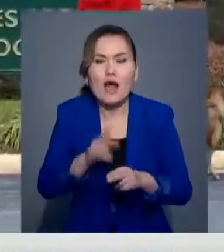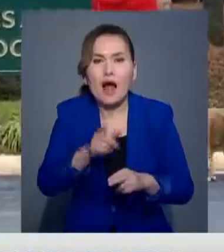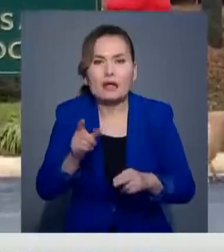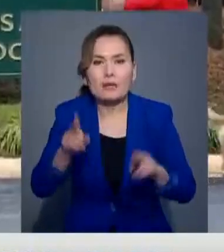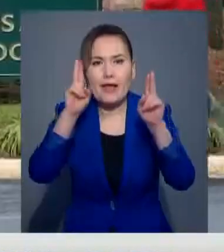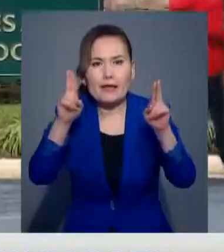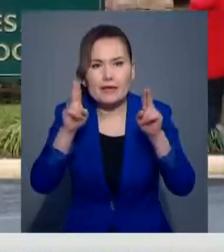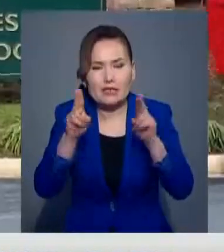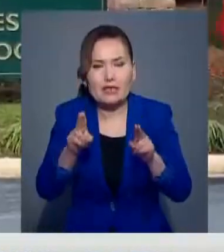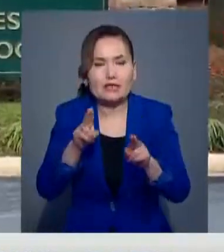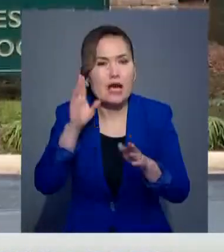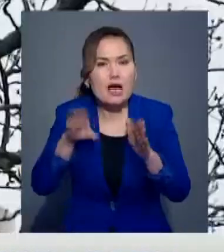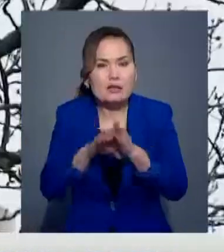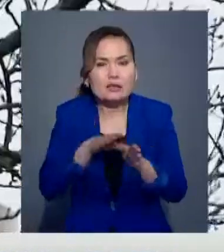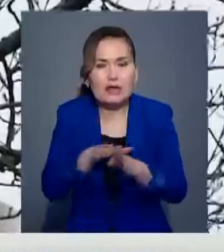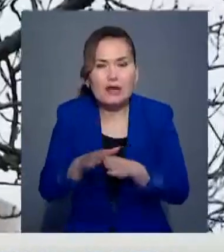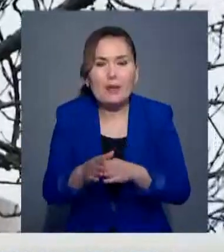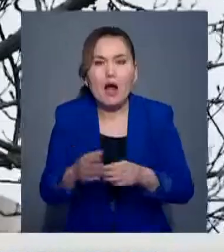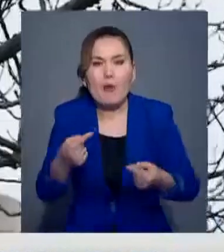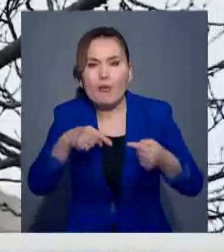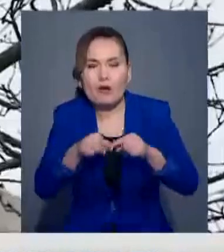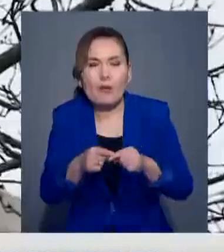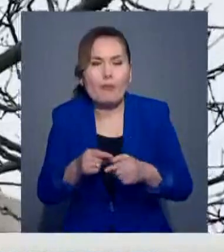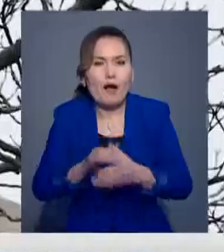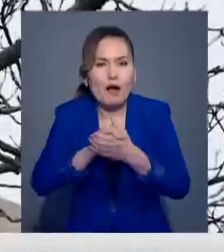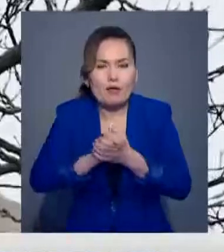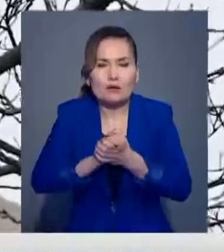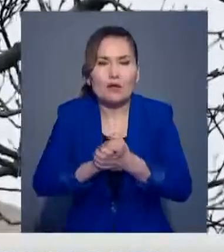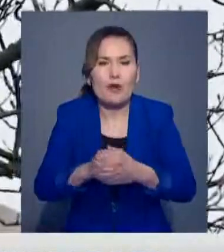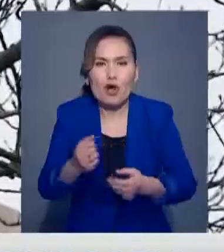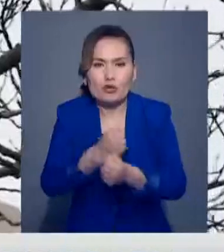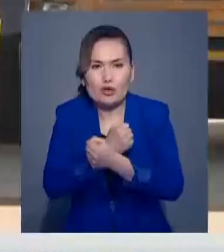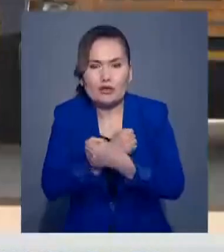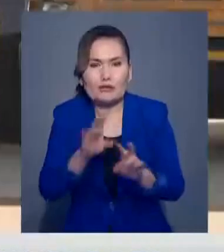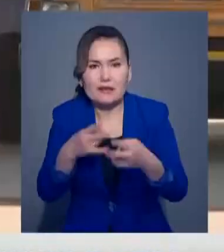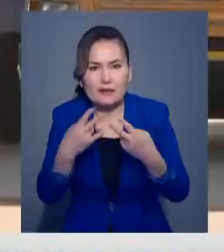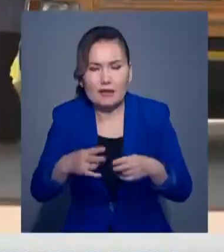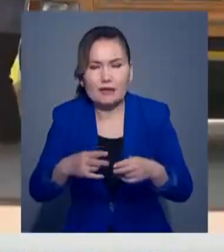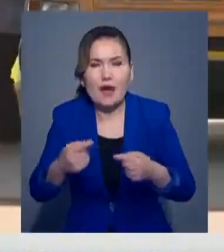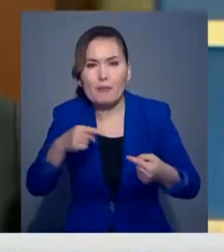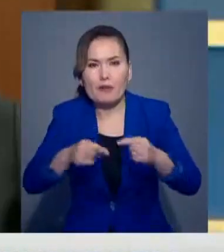сақтап, құшақтаспай, бір-бірінен бір метр қашықтыққа жақындамауға нұсқау берді.